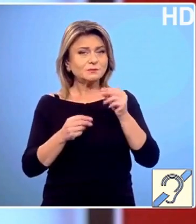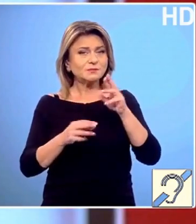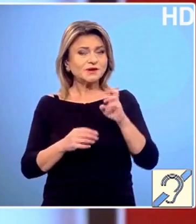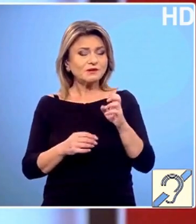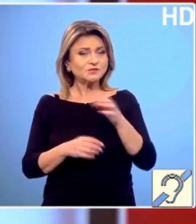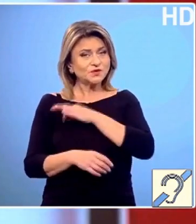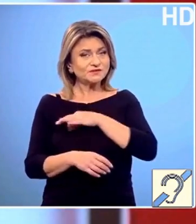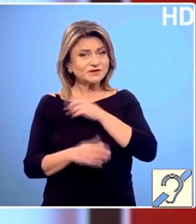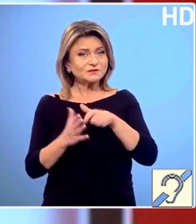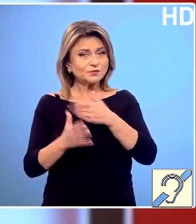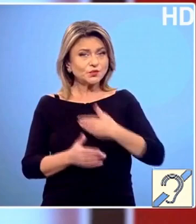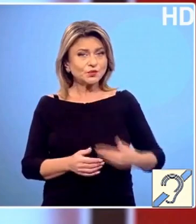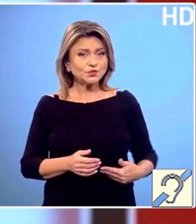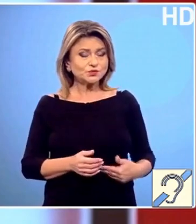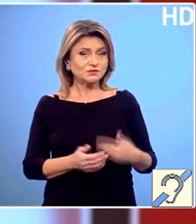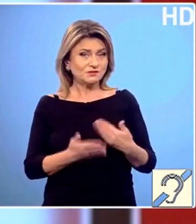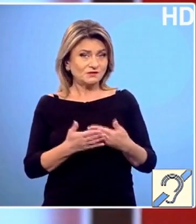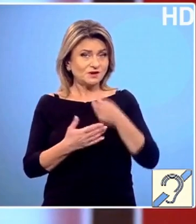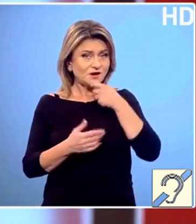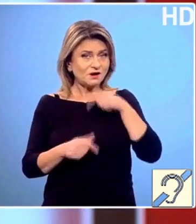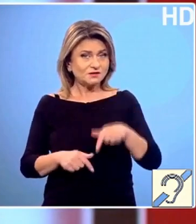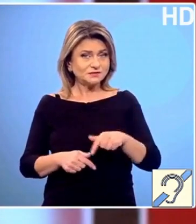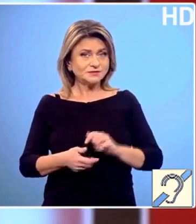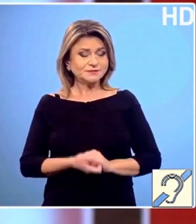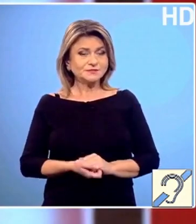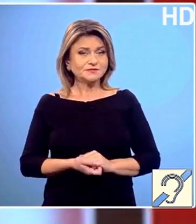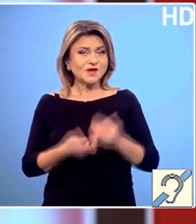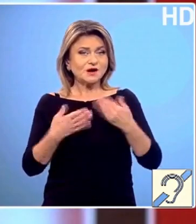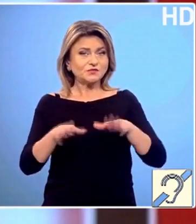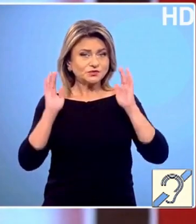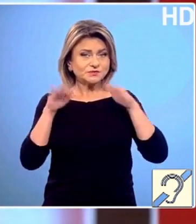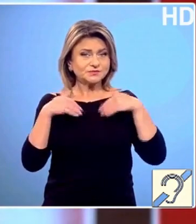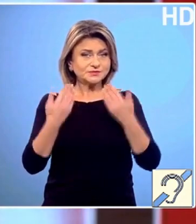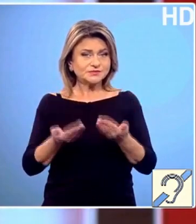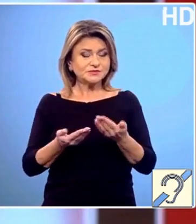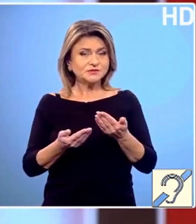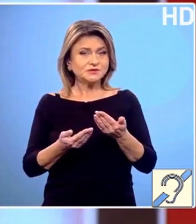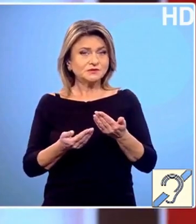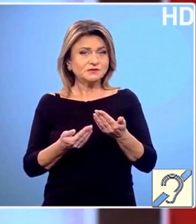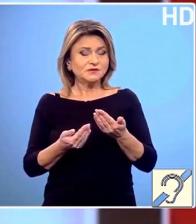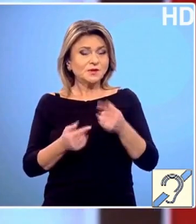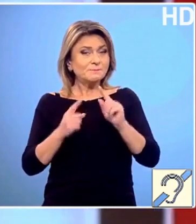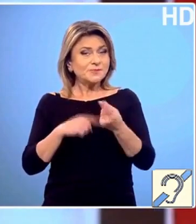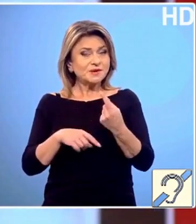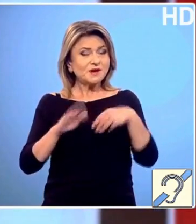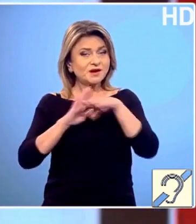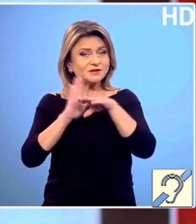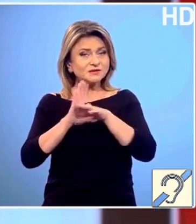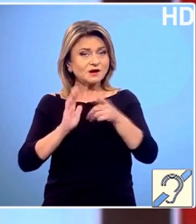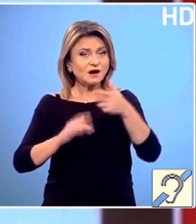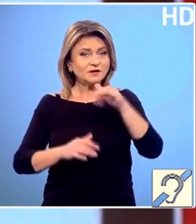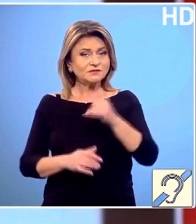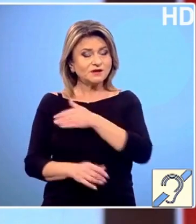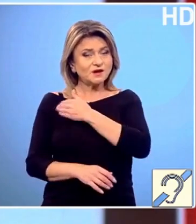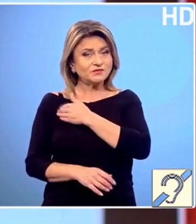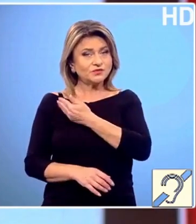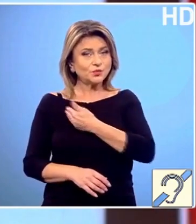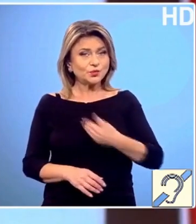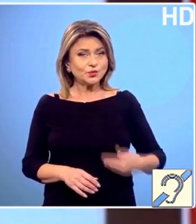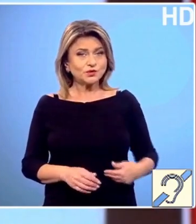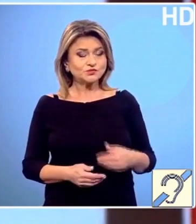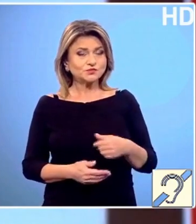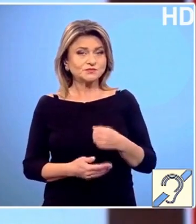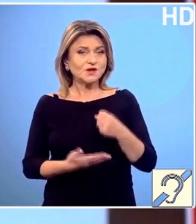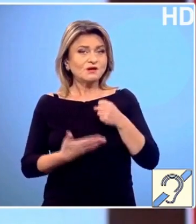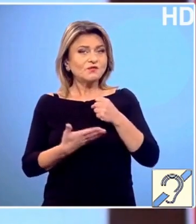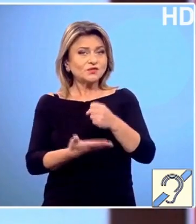din capitală pe parcursul anului școlar. Acestea au fost premiate la prima ediție a Gale Elevului Bucureștean.